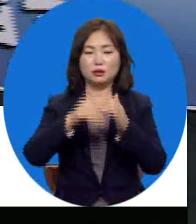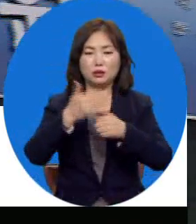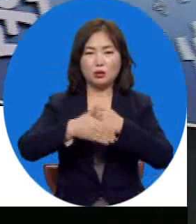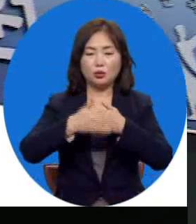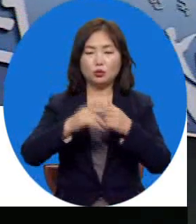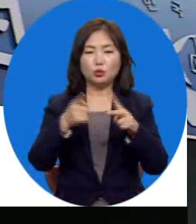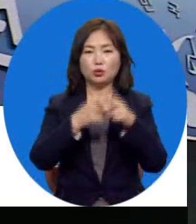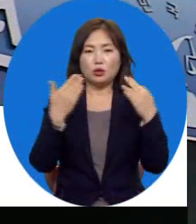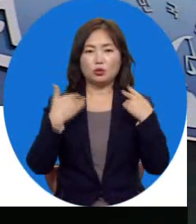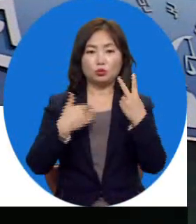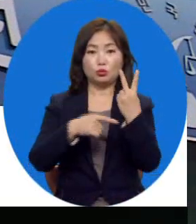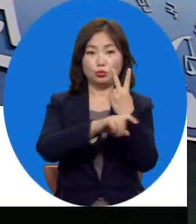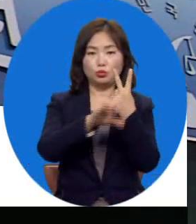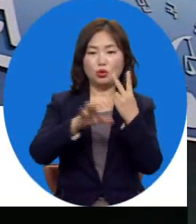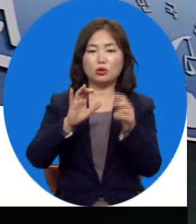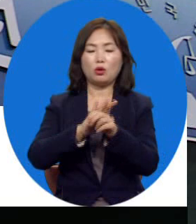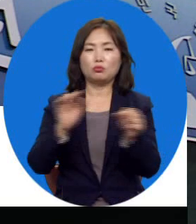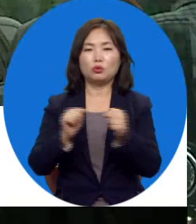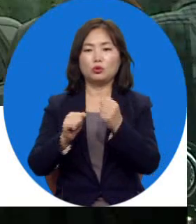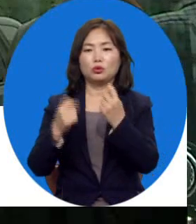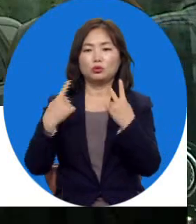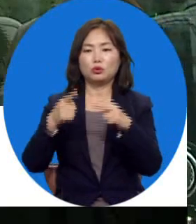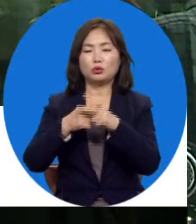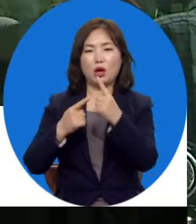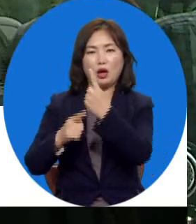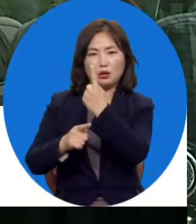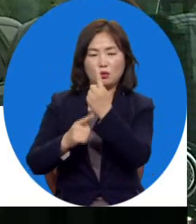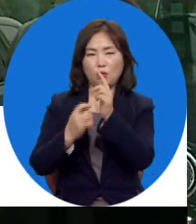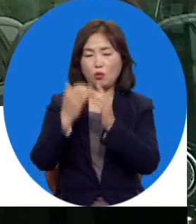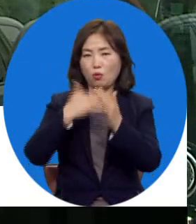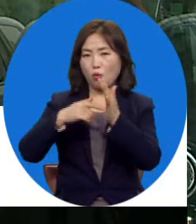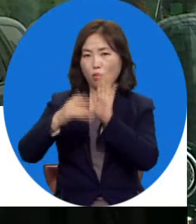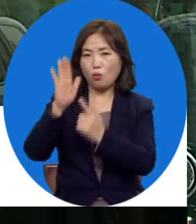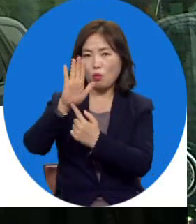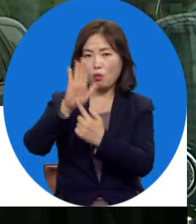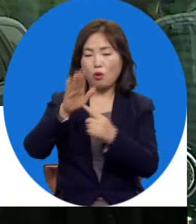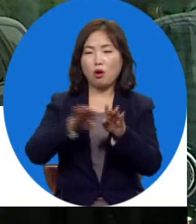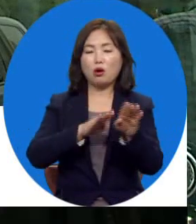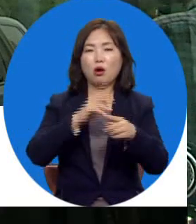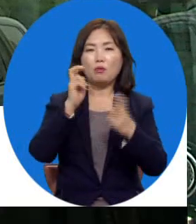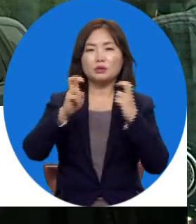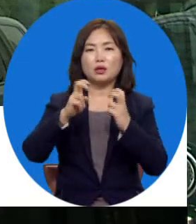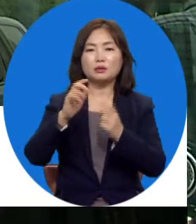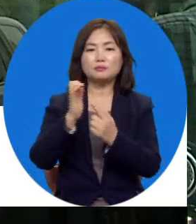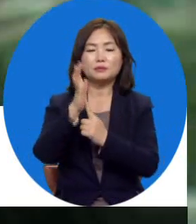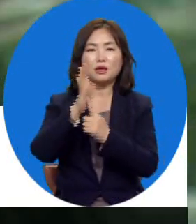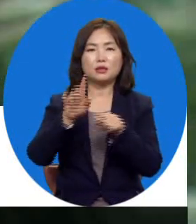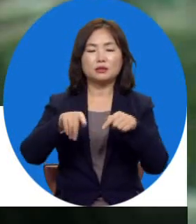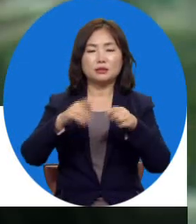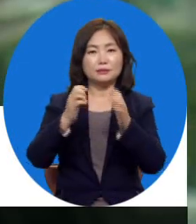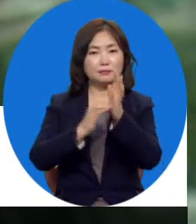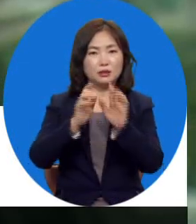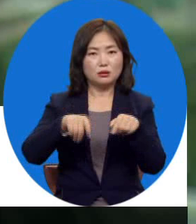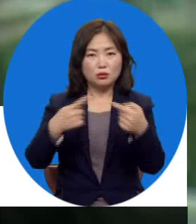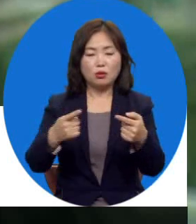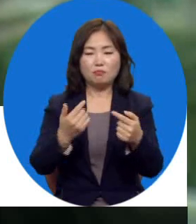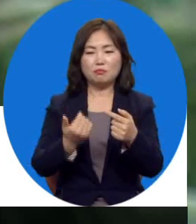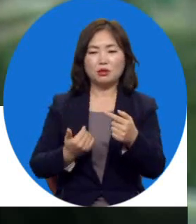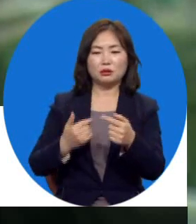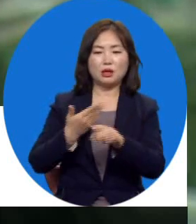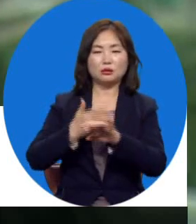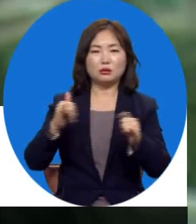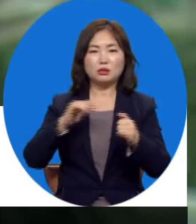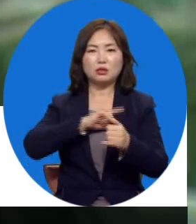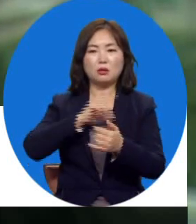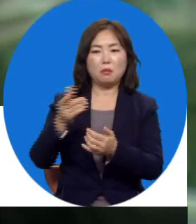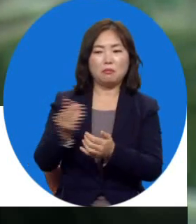지역의 초등학교 두 곳과 경북 지역 초등학교 한 곳이 공고한 방과후 학교 업체 선정 입찰에 참여하면서 미리 다른